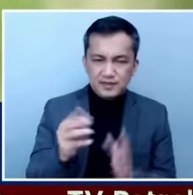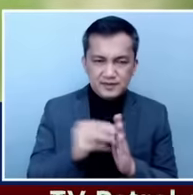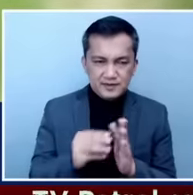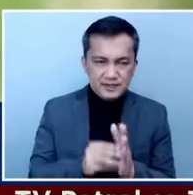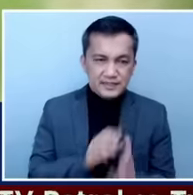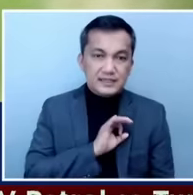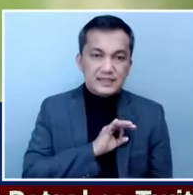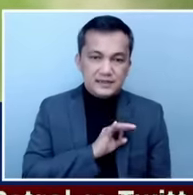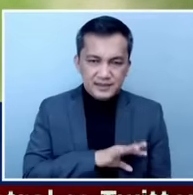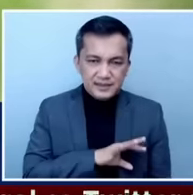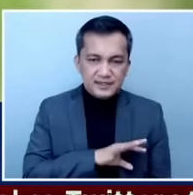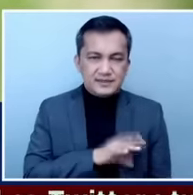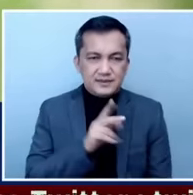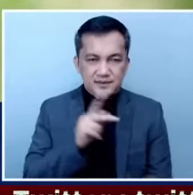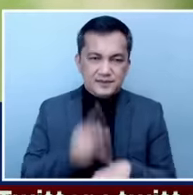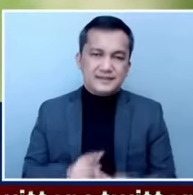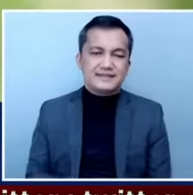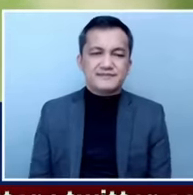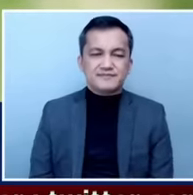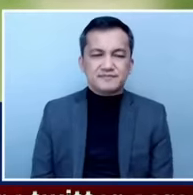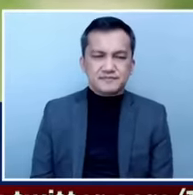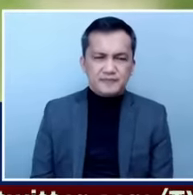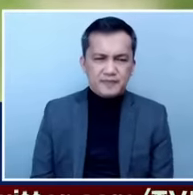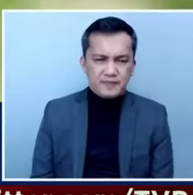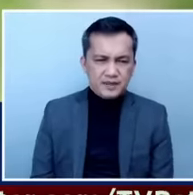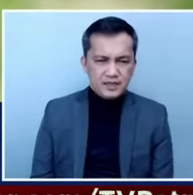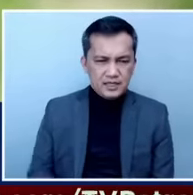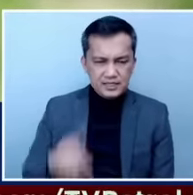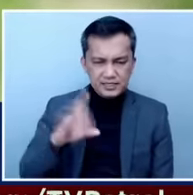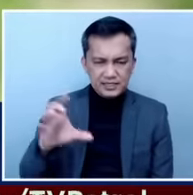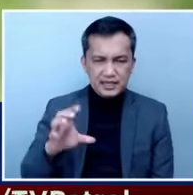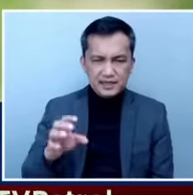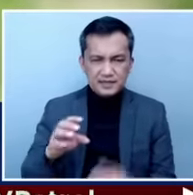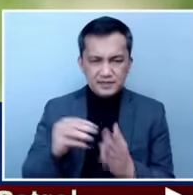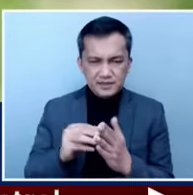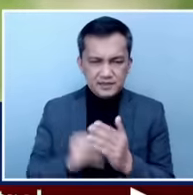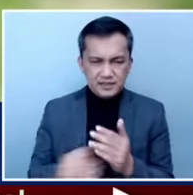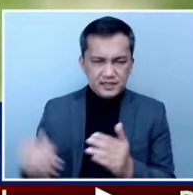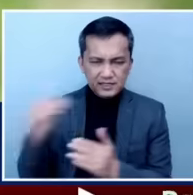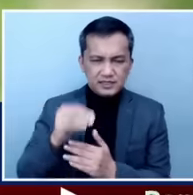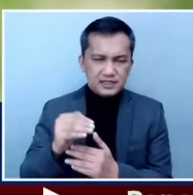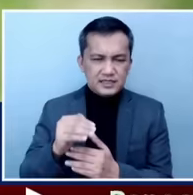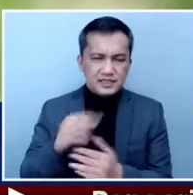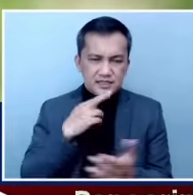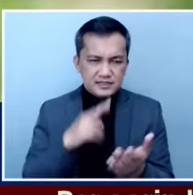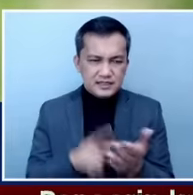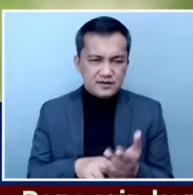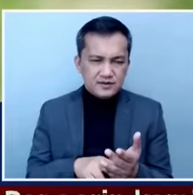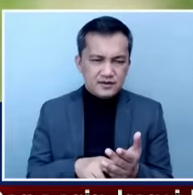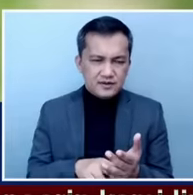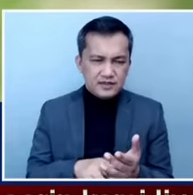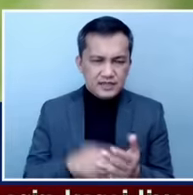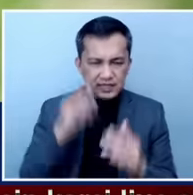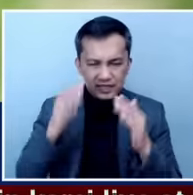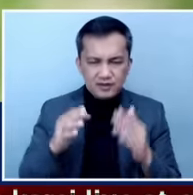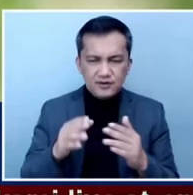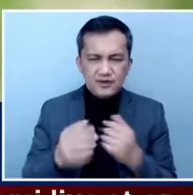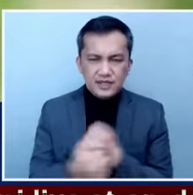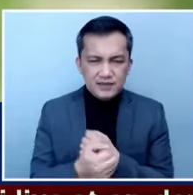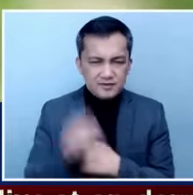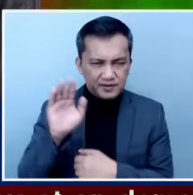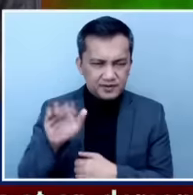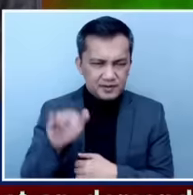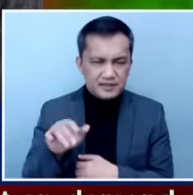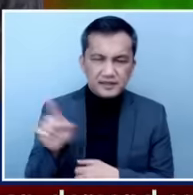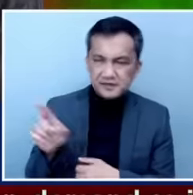nito sa bansa. Higit 100 million ang lamang sa local box office records ng Hello Love Goodbye at The House of